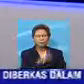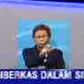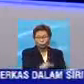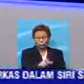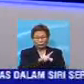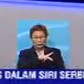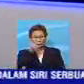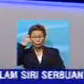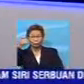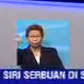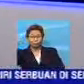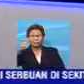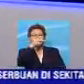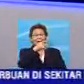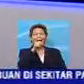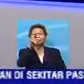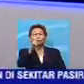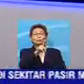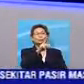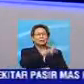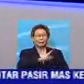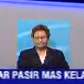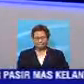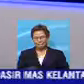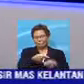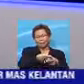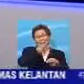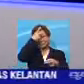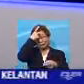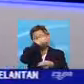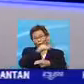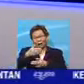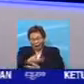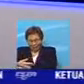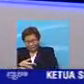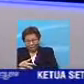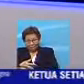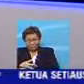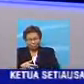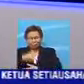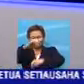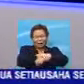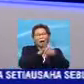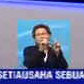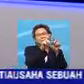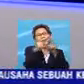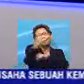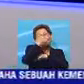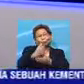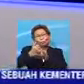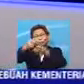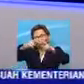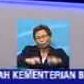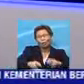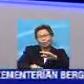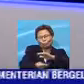seorang ketua setiausaha KSU sebuah Kementerian bergelar datuk dan seorang anaknya yang direman 11 hari bagi membantu siasatan